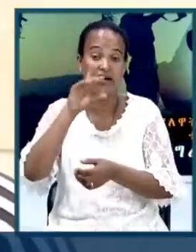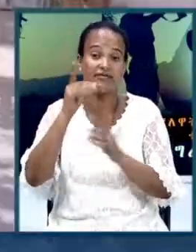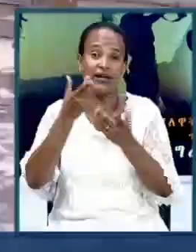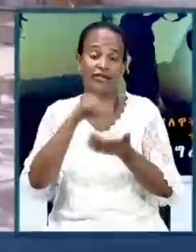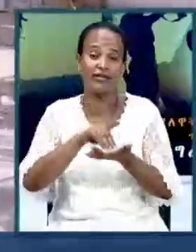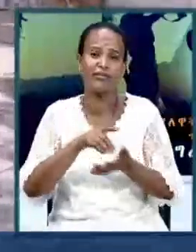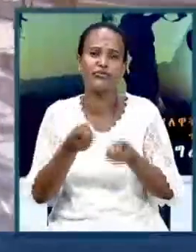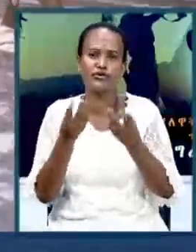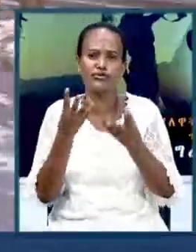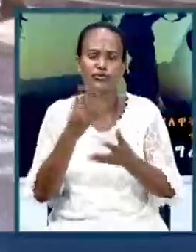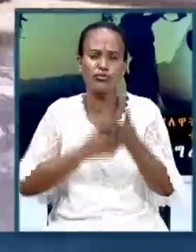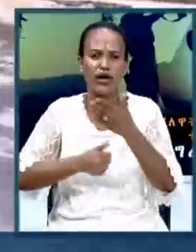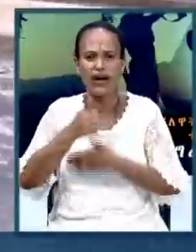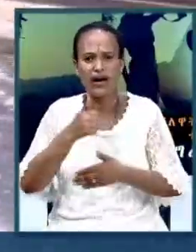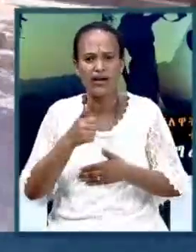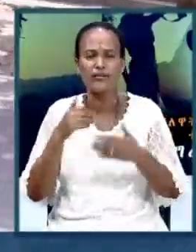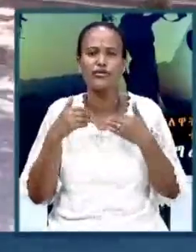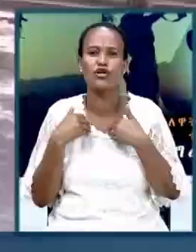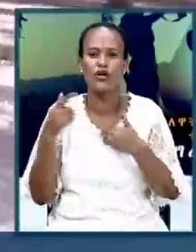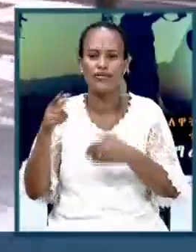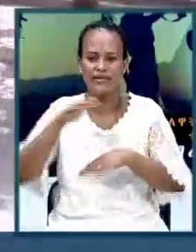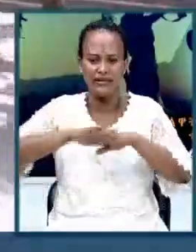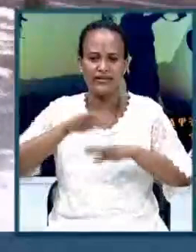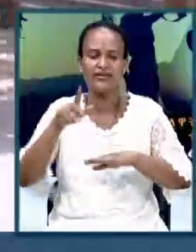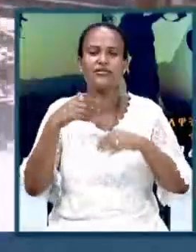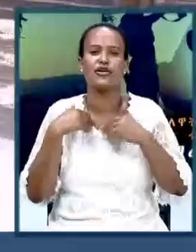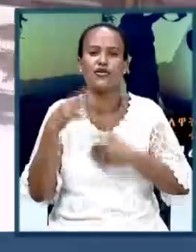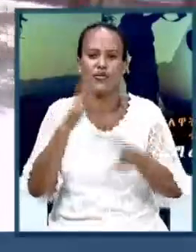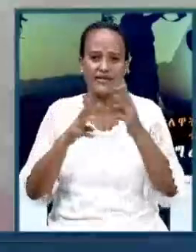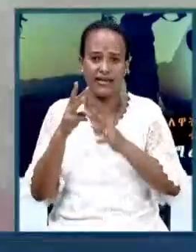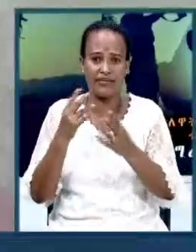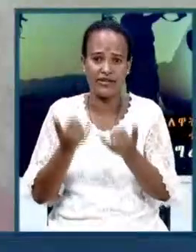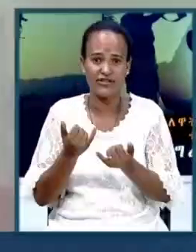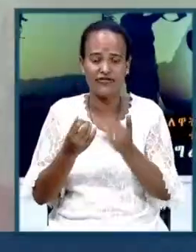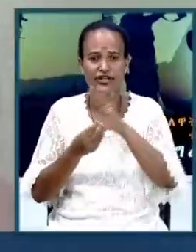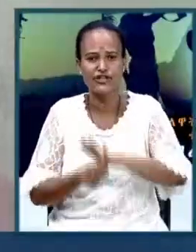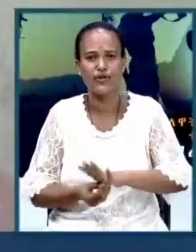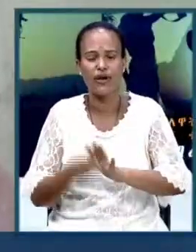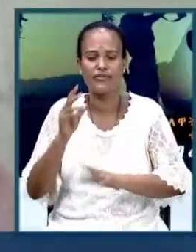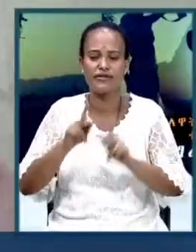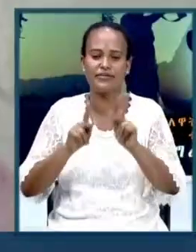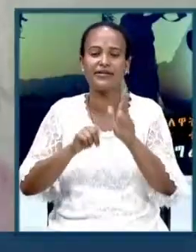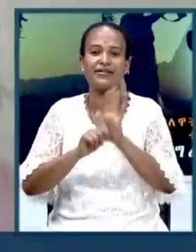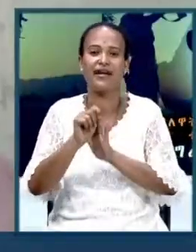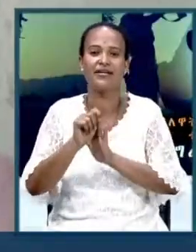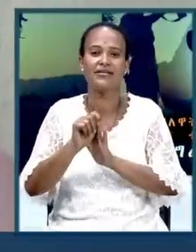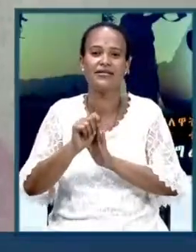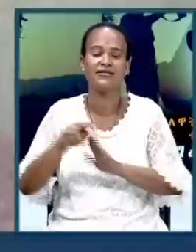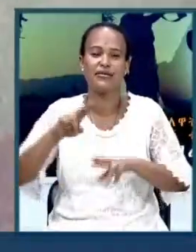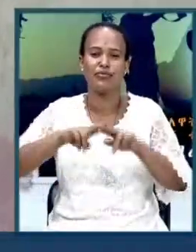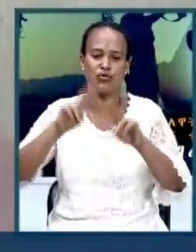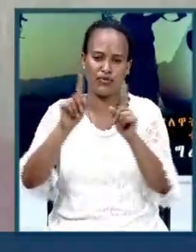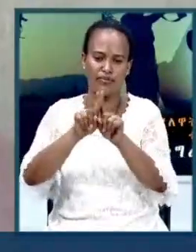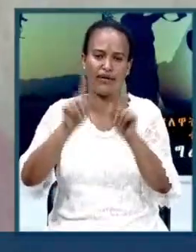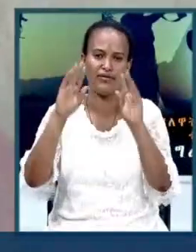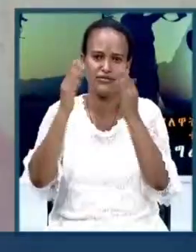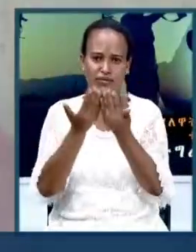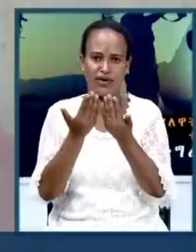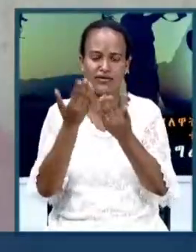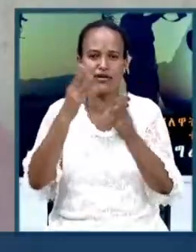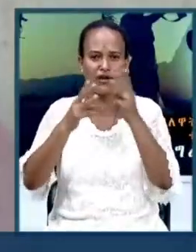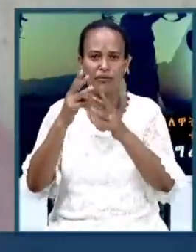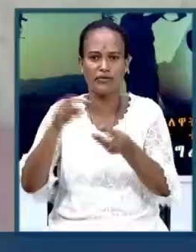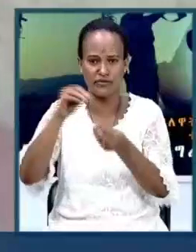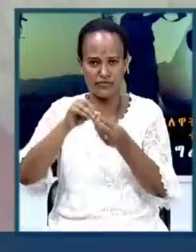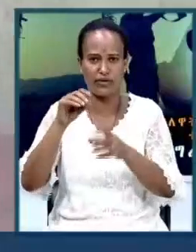ከተማ ብርክት ዝበሉ ጉድኣት ኣካላት ከም ዘለውን ኣብ ልዕሊ እቲ ዘለዎም ፀገም ሕዚ ፋሽታውያን ኣብ ልዕሊ ህዝቢ ትግራይ ብዘንበርዎ ክባን ዕፅዋን ፀገሞም ክጋደድ